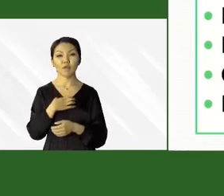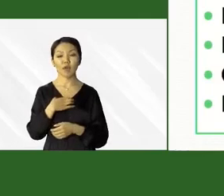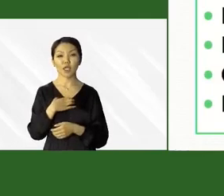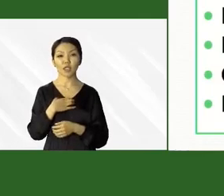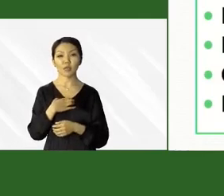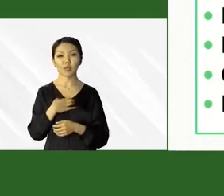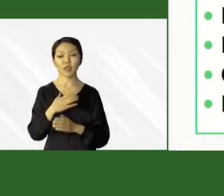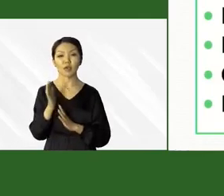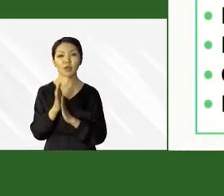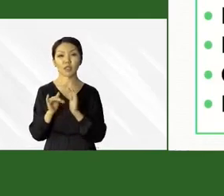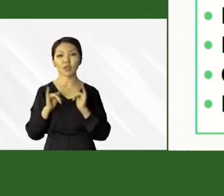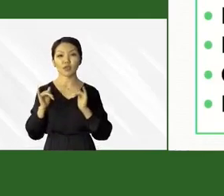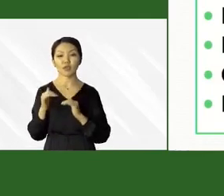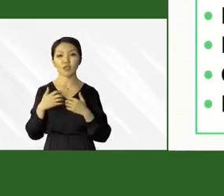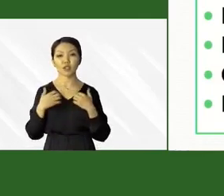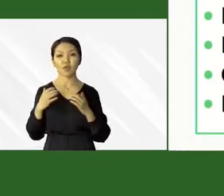животноводстве?